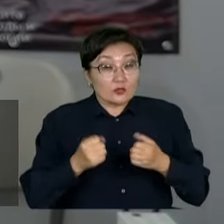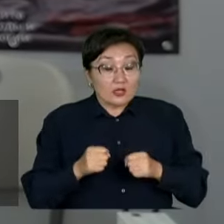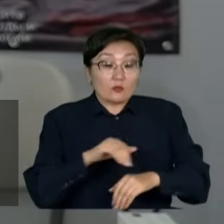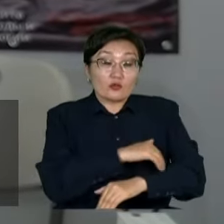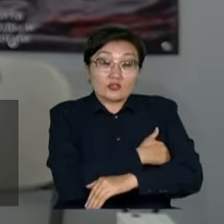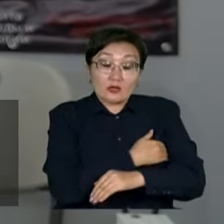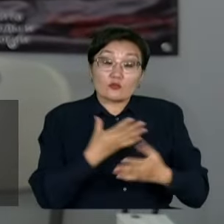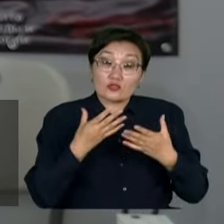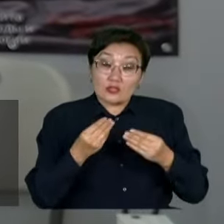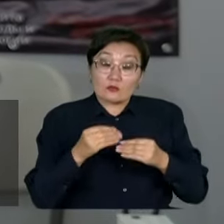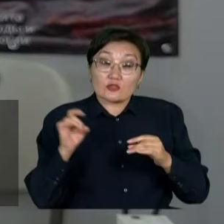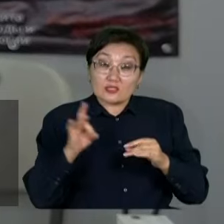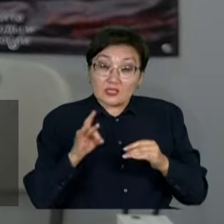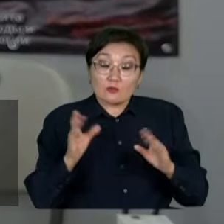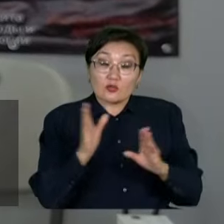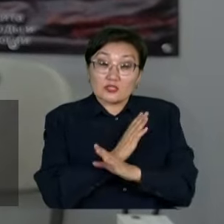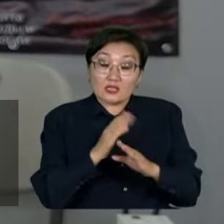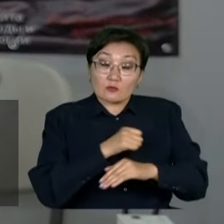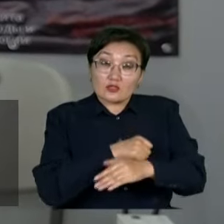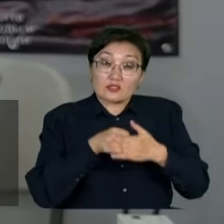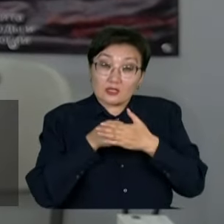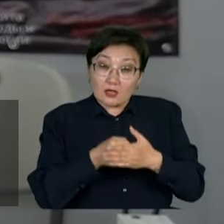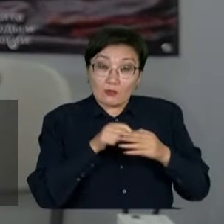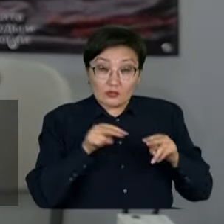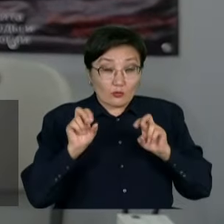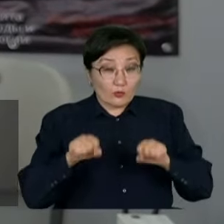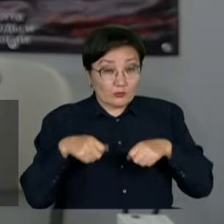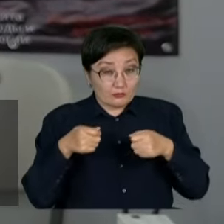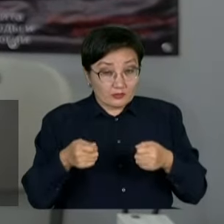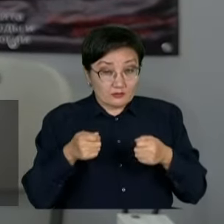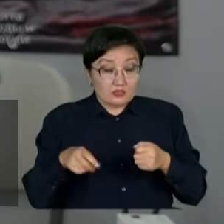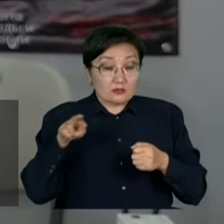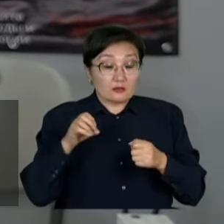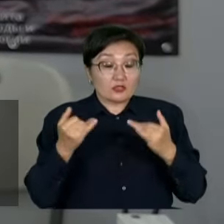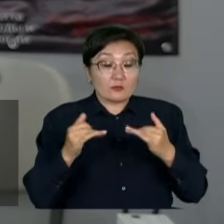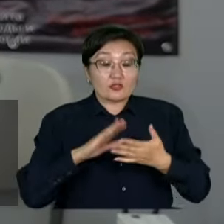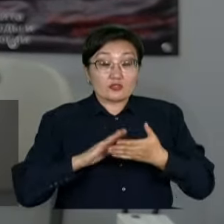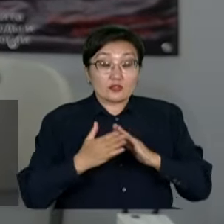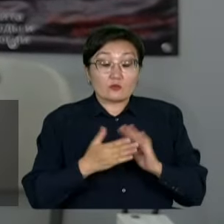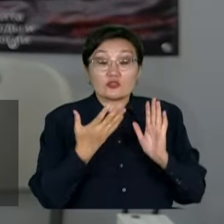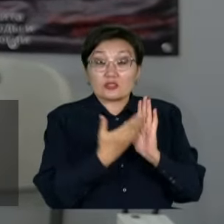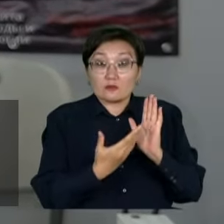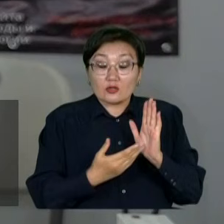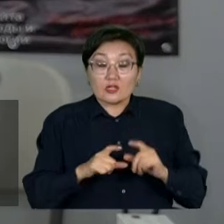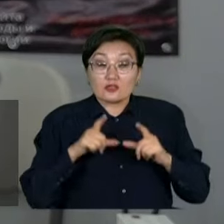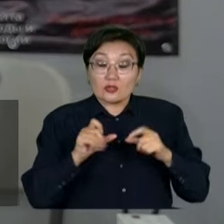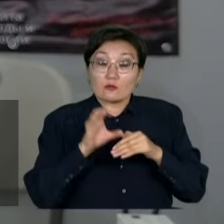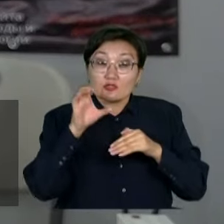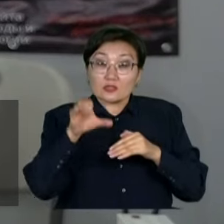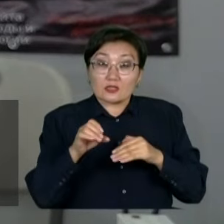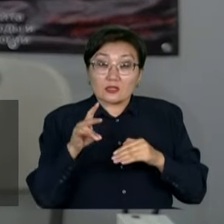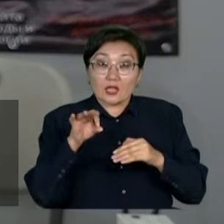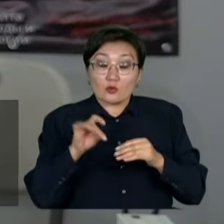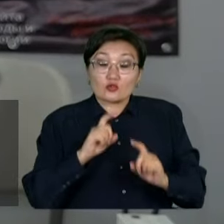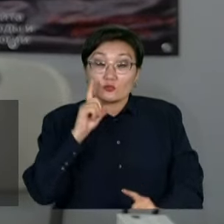температура, ылғалдылық мөлшері, атмосфералық қысымды бақылап отыруға мүмкіндік береді. Сондай ақ қазіргі жағдайды көрсетіп, сурет жіберіп отыратын